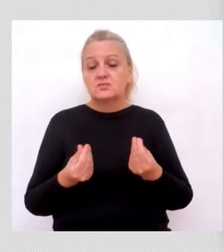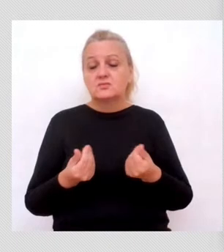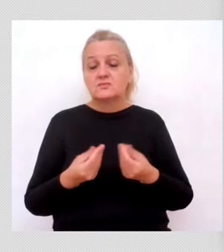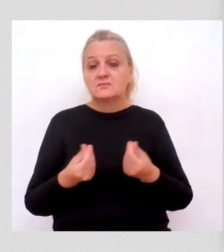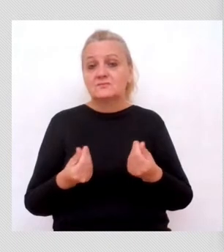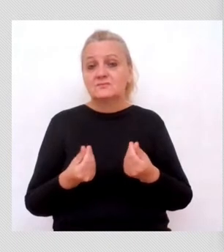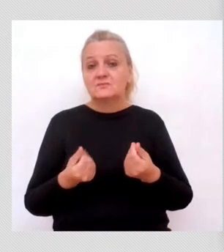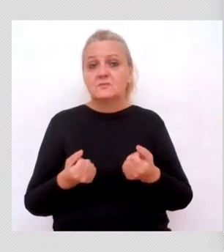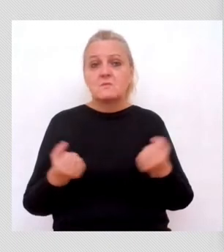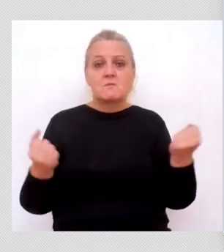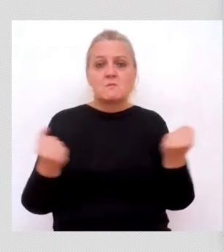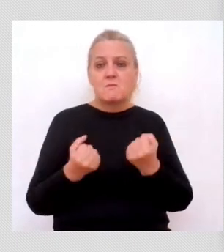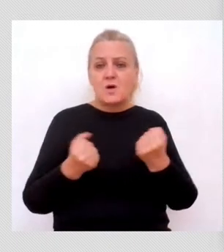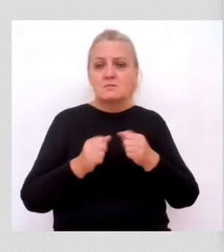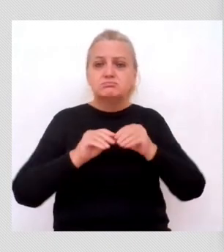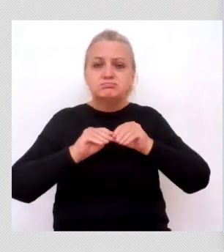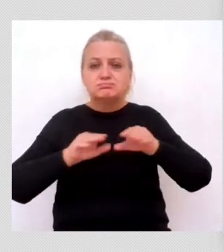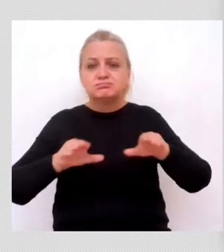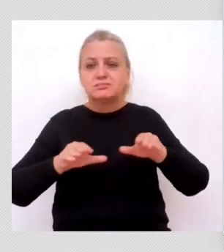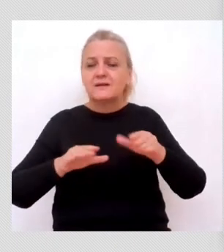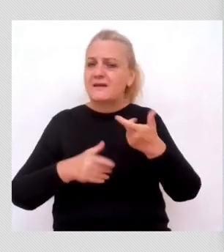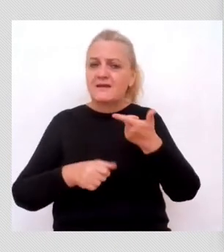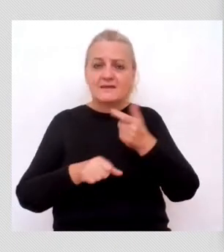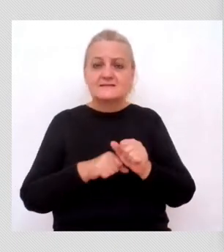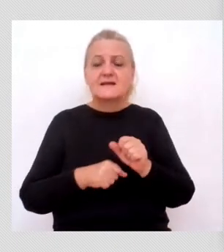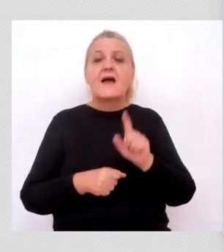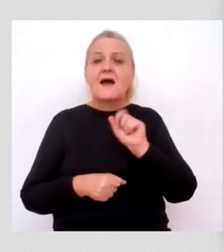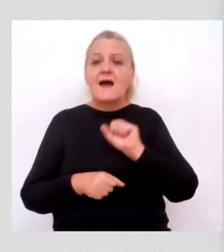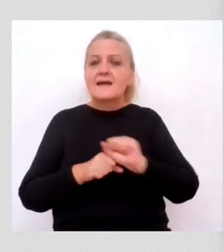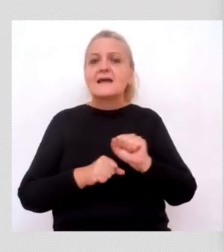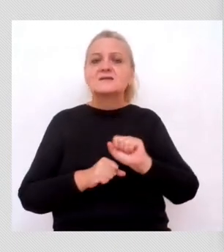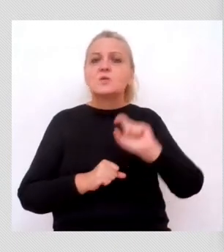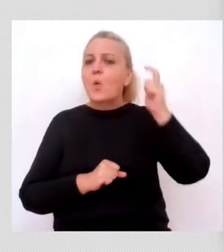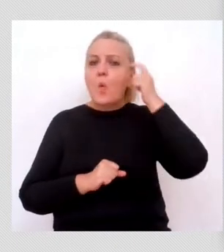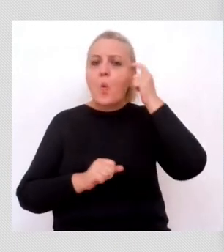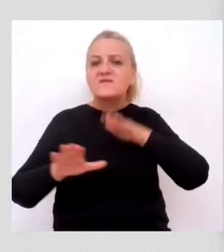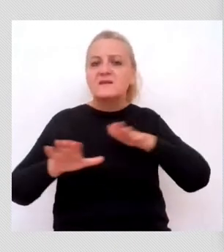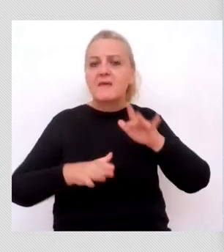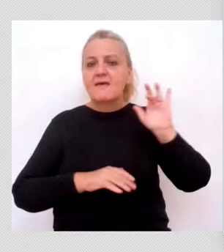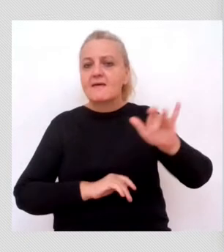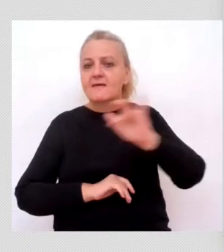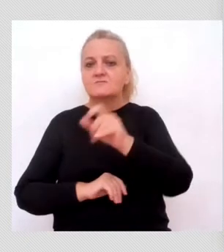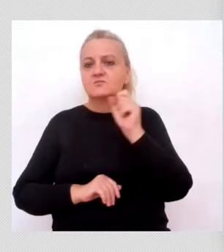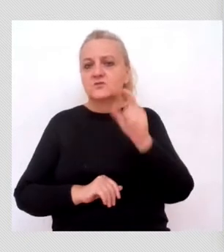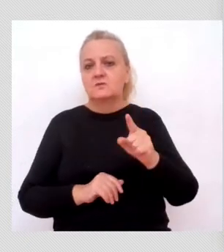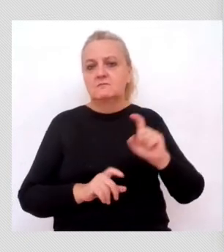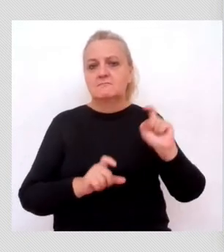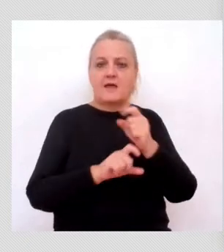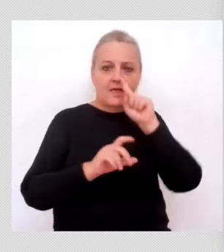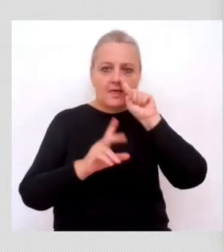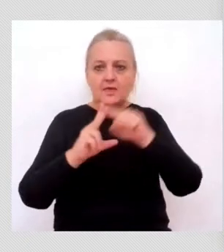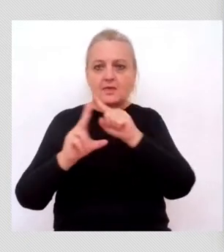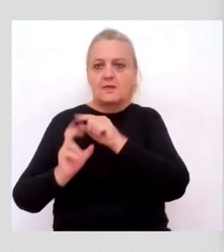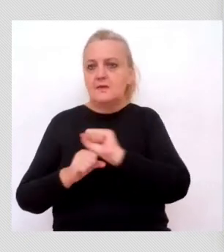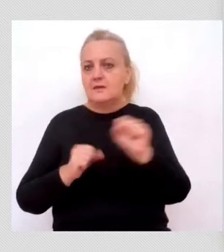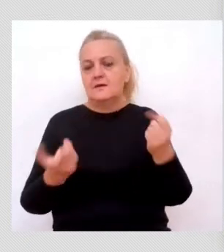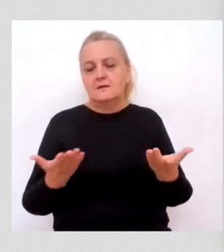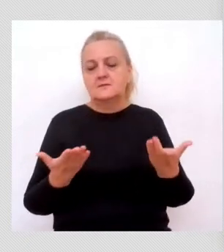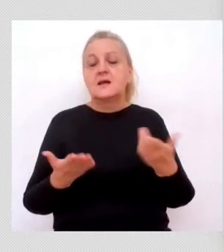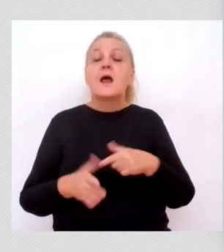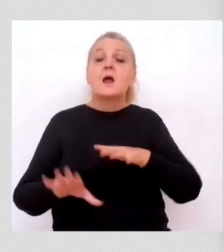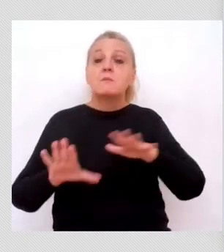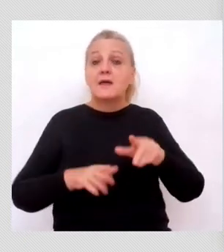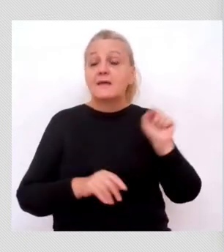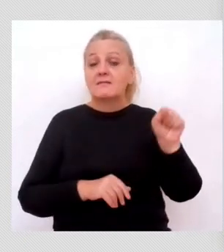aż tak rozległy, jakby się mogło wydawać, ale jest w miejscach newralgicznych i jest w miejscach, w których on